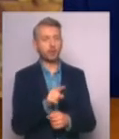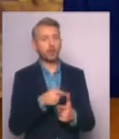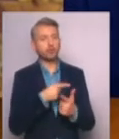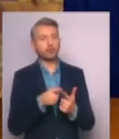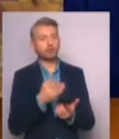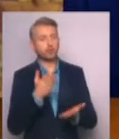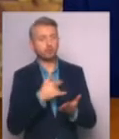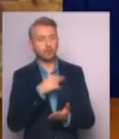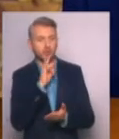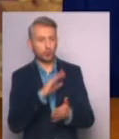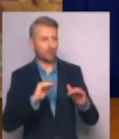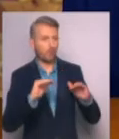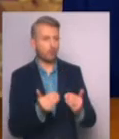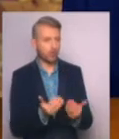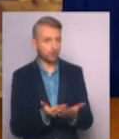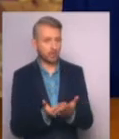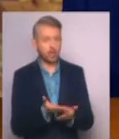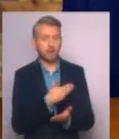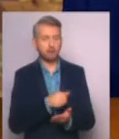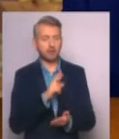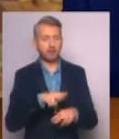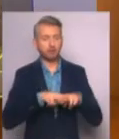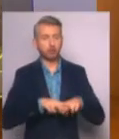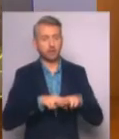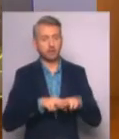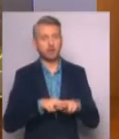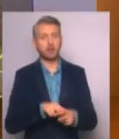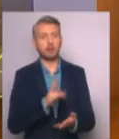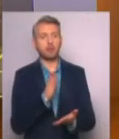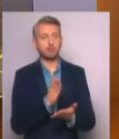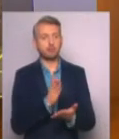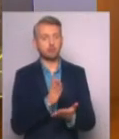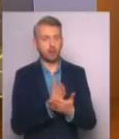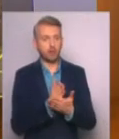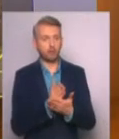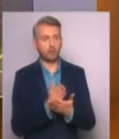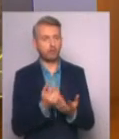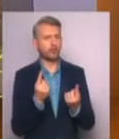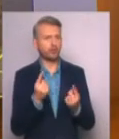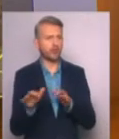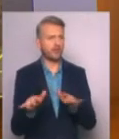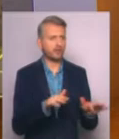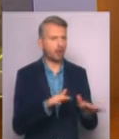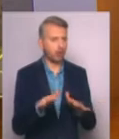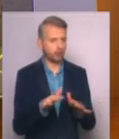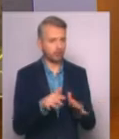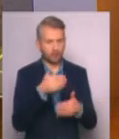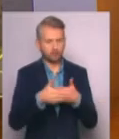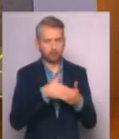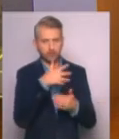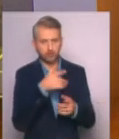ми не будемо обмежувати, тому що ми, як столиця, маємо на підставі величезні заходи, от буквально найближчим часом,